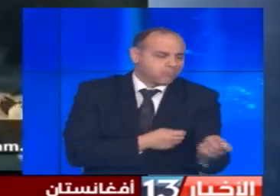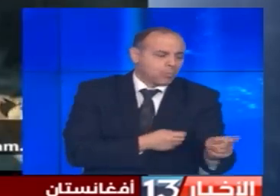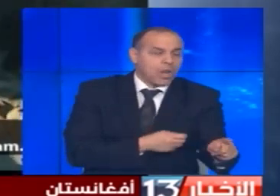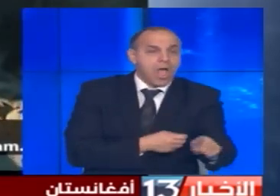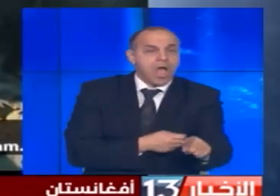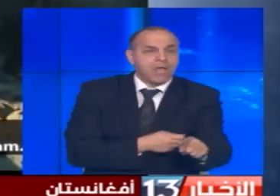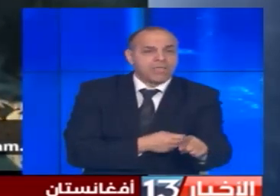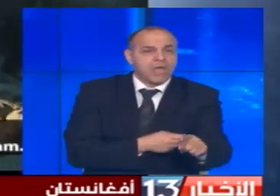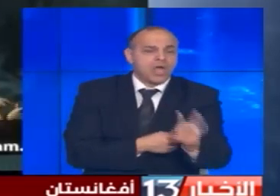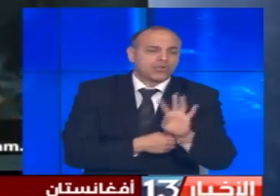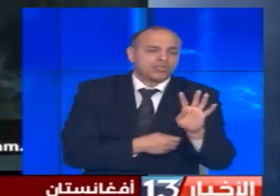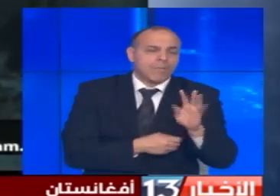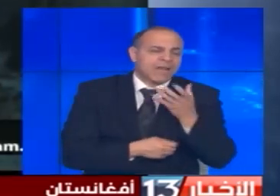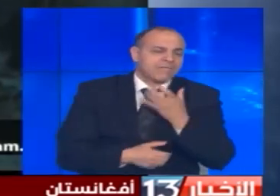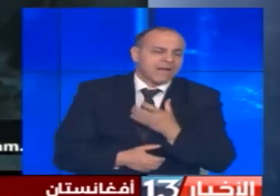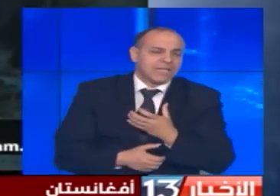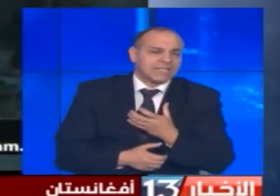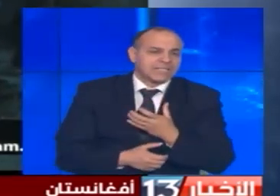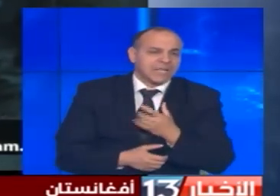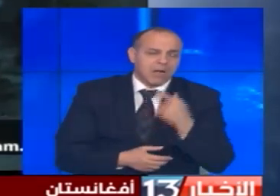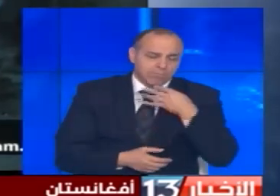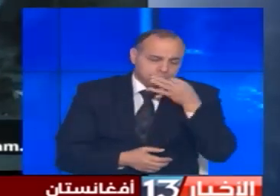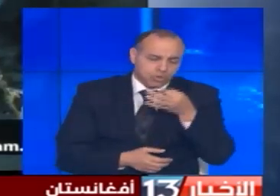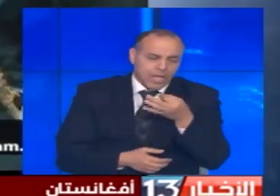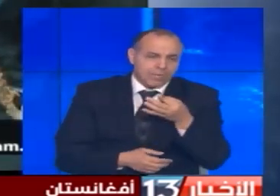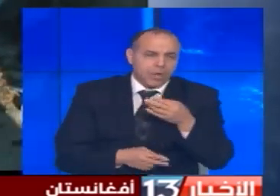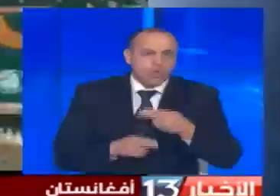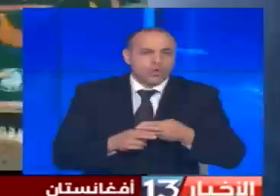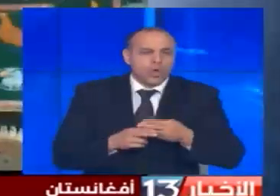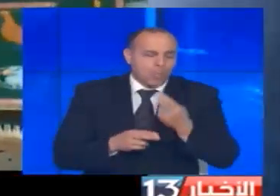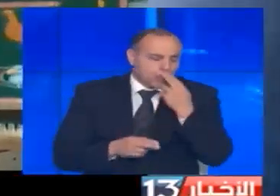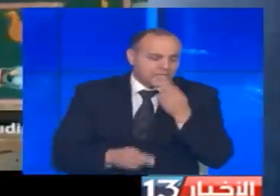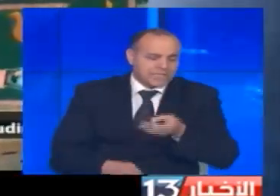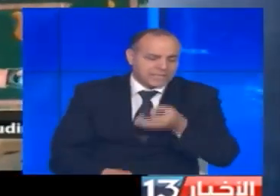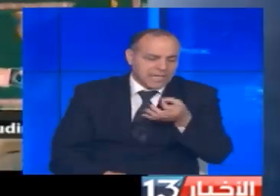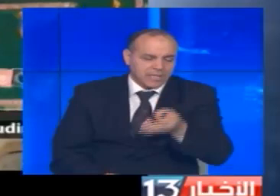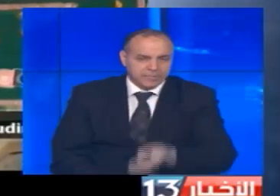منطقة شمال أفغانستان، وفقا للمتحدث باسم الشرطة.